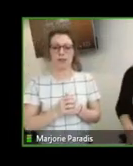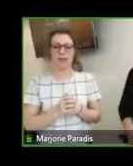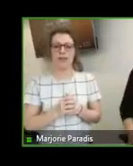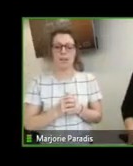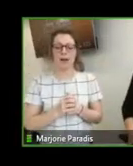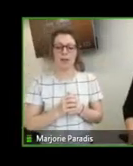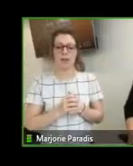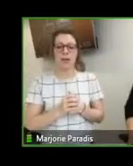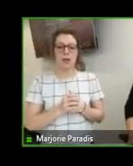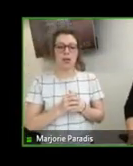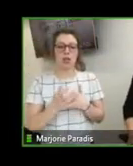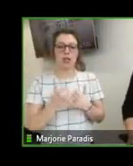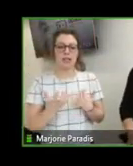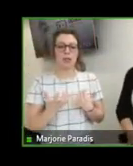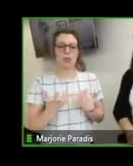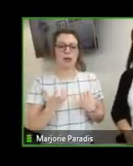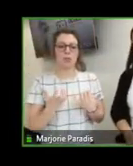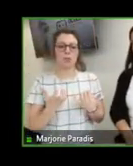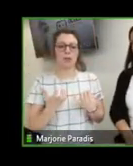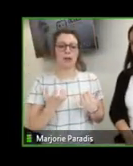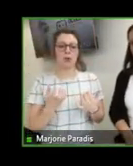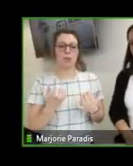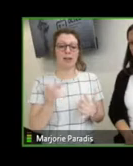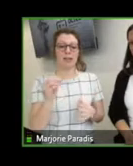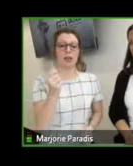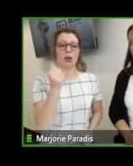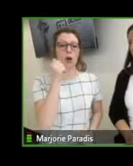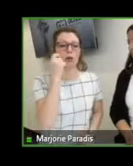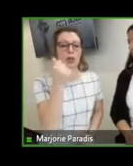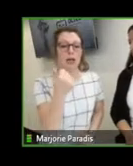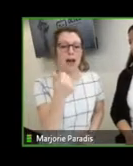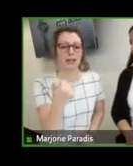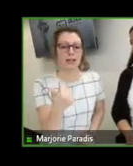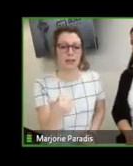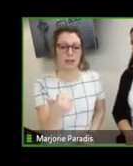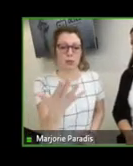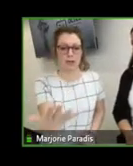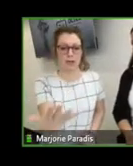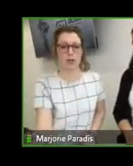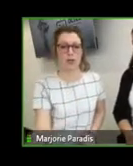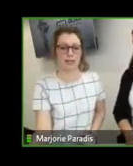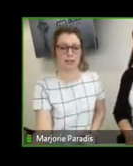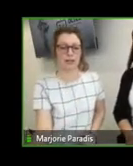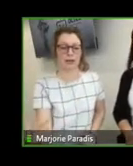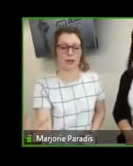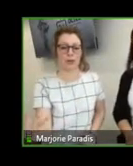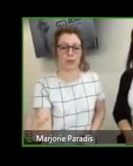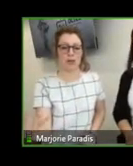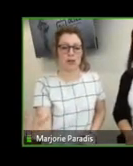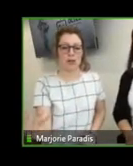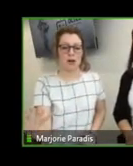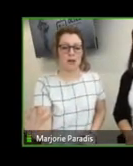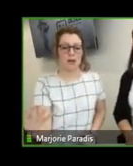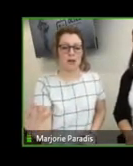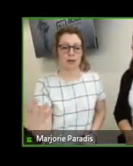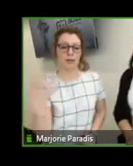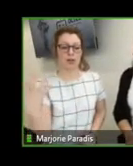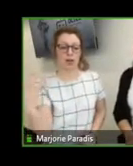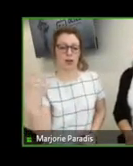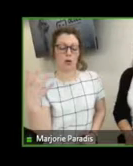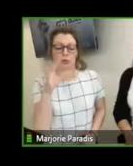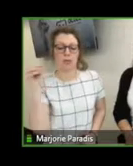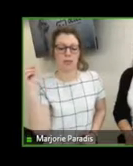compliqué finalement. Puis, comme je le disais, c'est de plus en plus performant, c'est-à-dire qu'un œil aguerri pourrait voir qu'il y a certains,